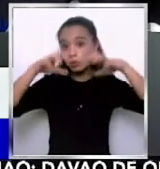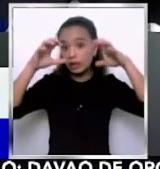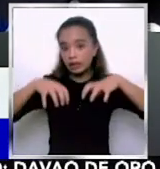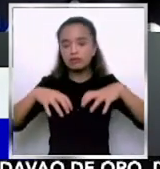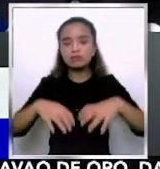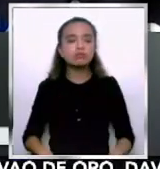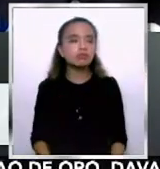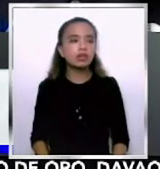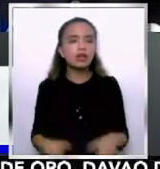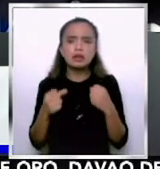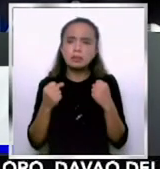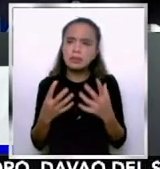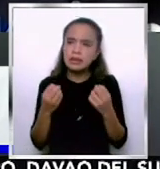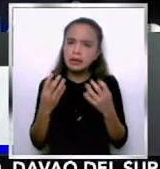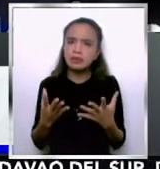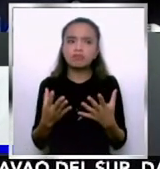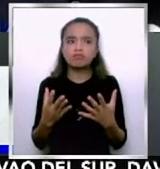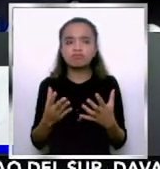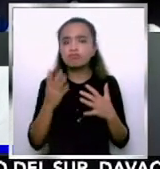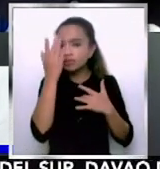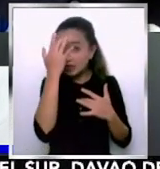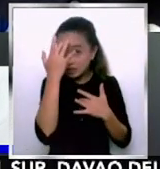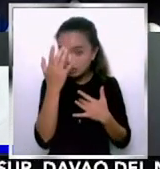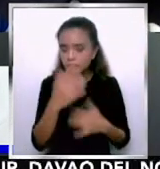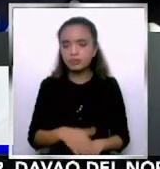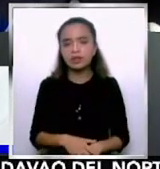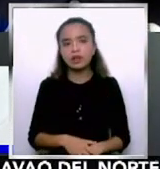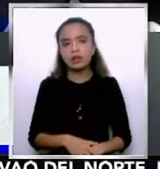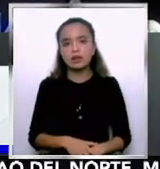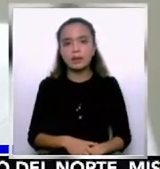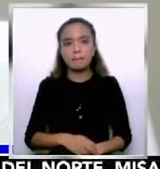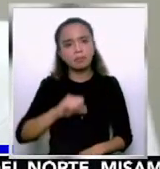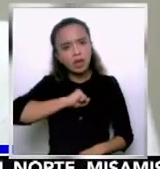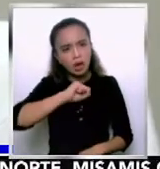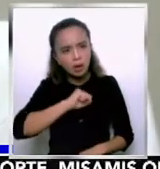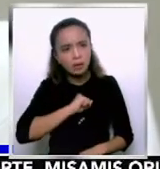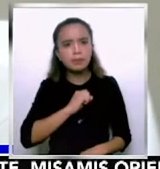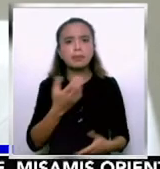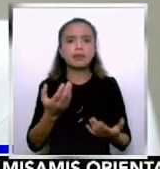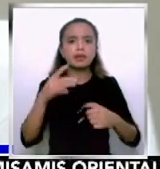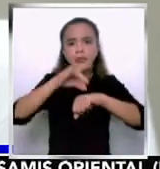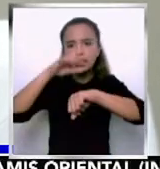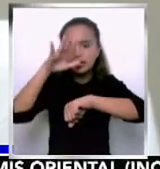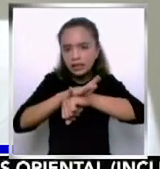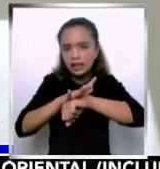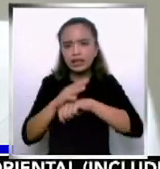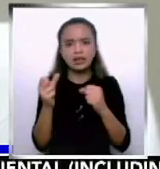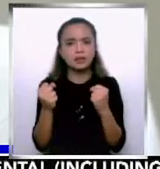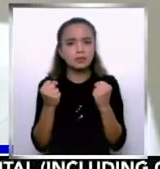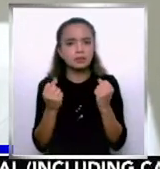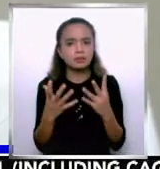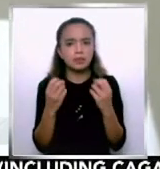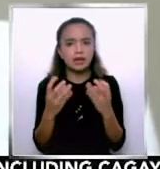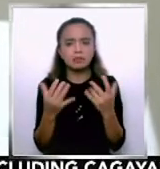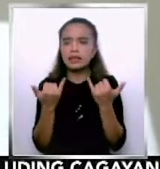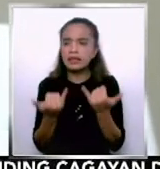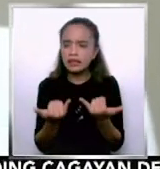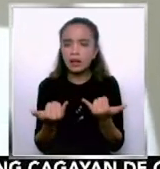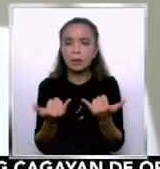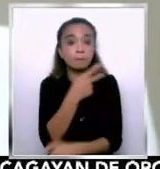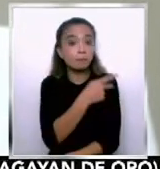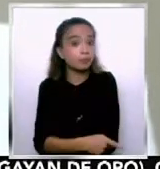madaming nakakasakit, no? Trangkaso, etc., dengue. Maraming ngayon na mga pasyente